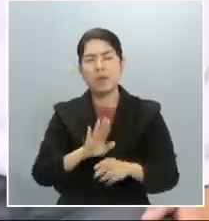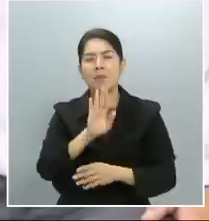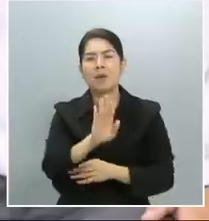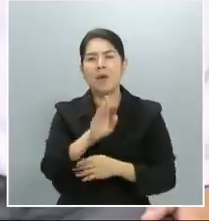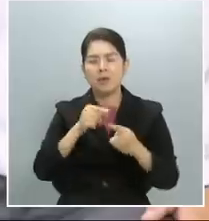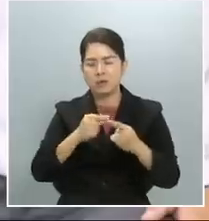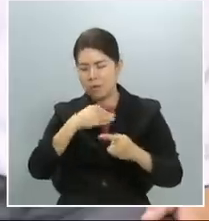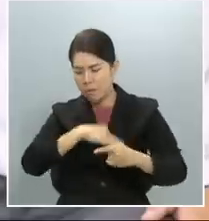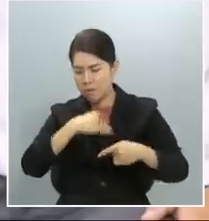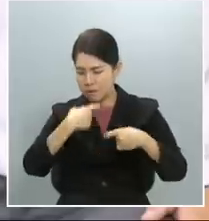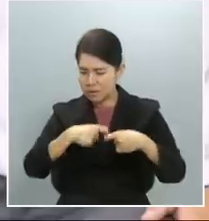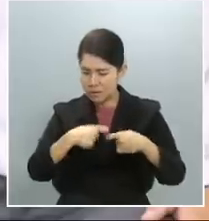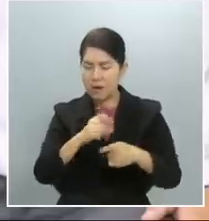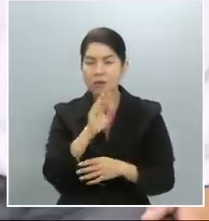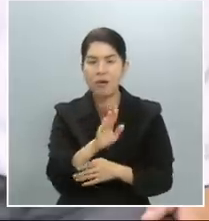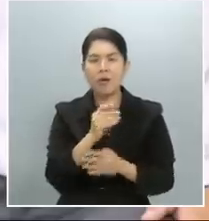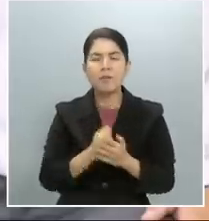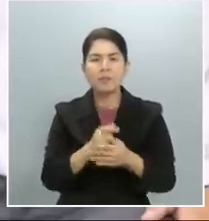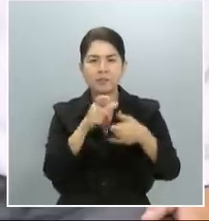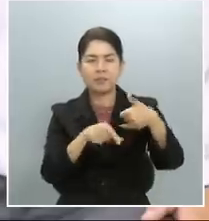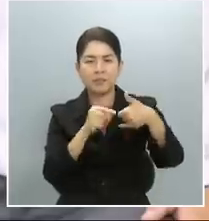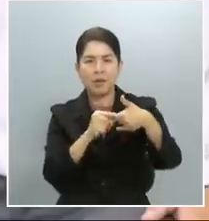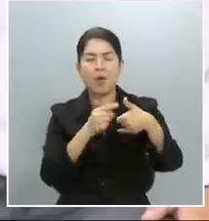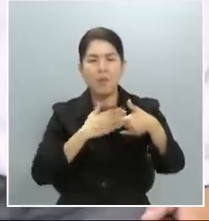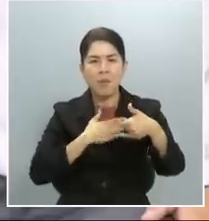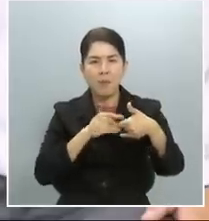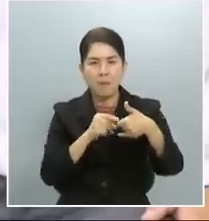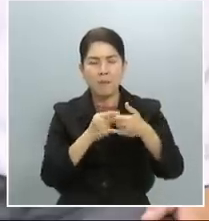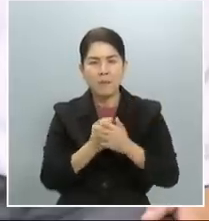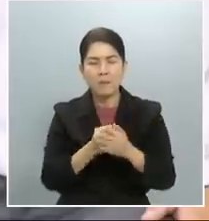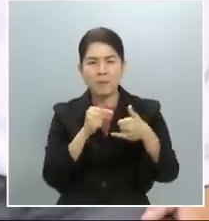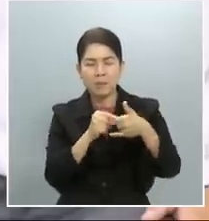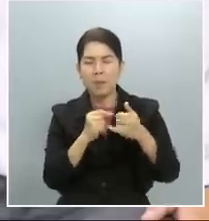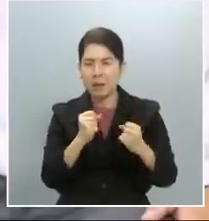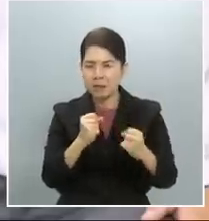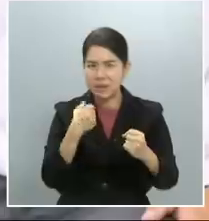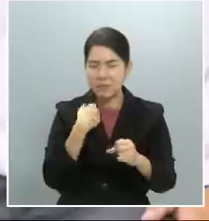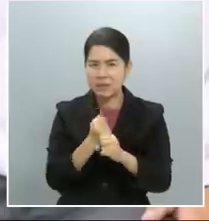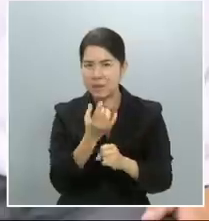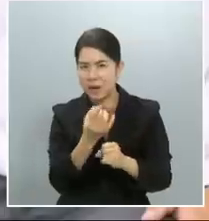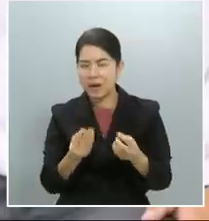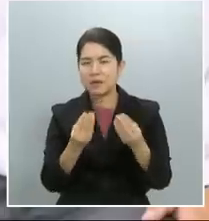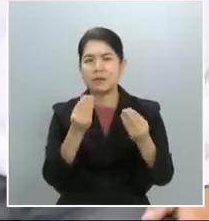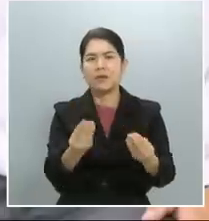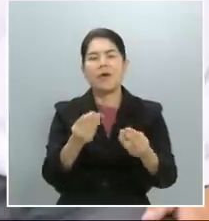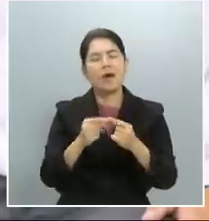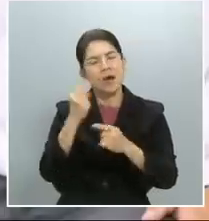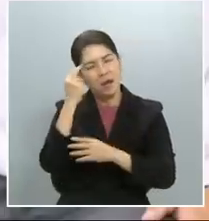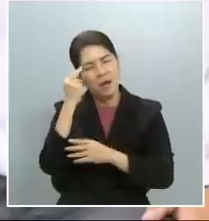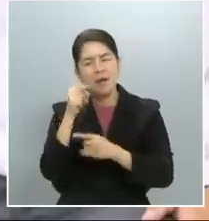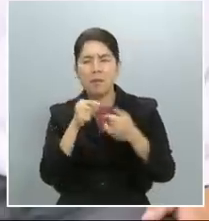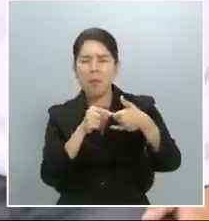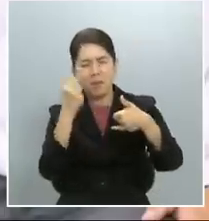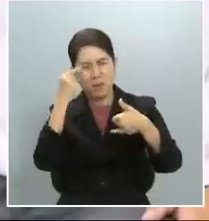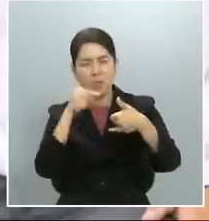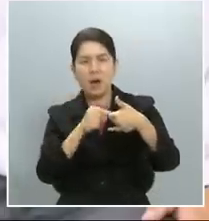ลำบากอยู่พอสมควรและที่เต้นคงจะกำลังพยายามทำอะไรบางอย่างเพื่อคลี่คลายสถานการณ์อยู่แน่ๆแต่อย่างไร